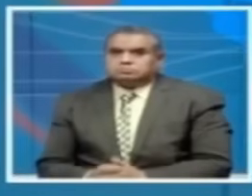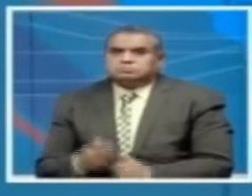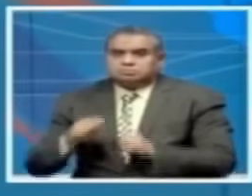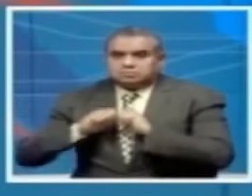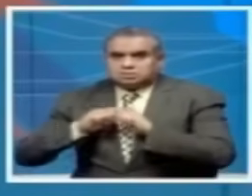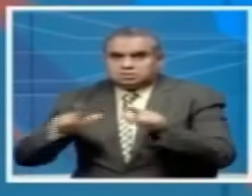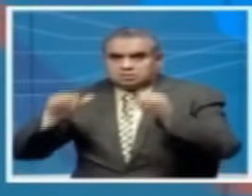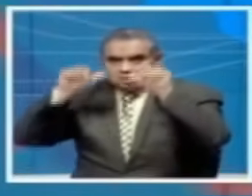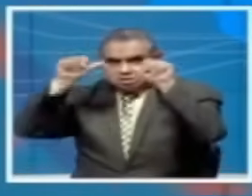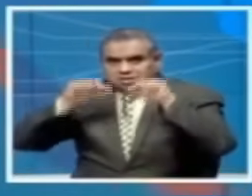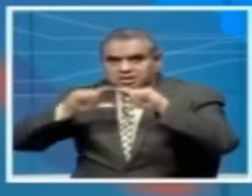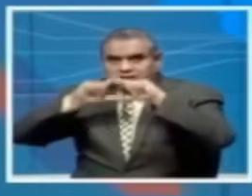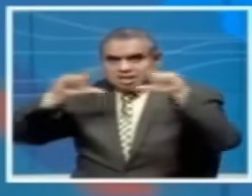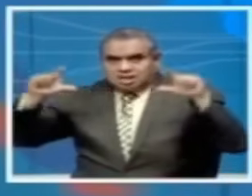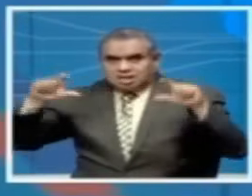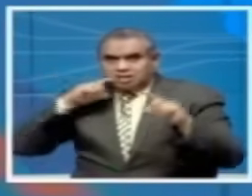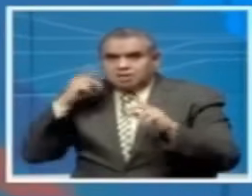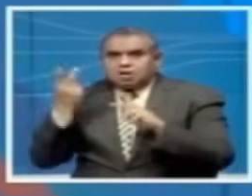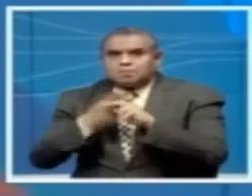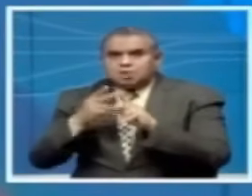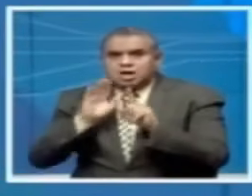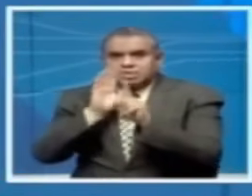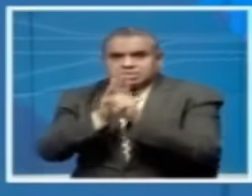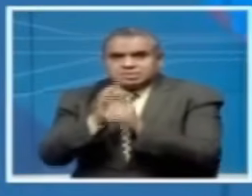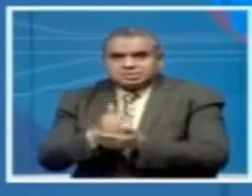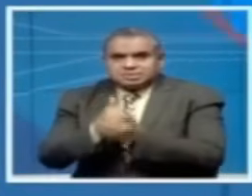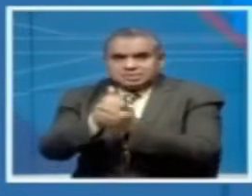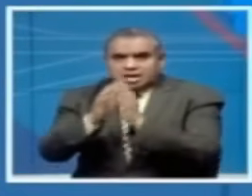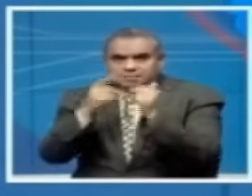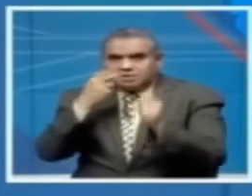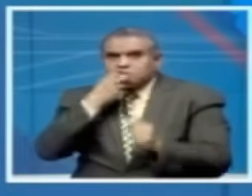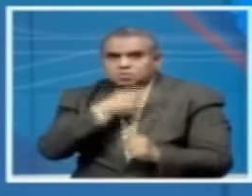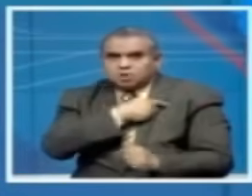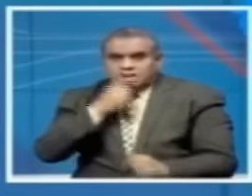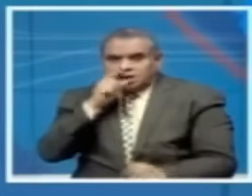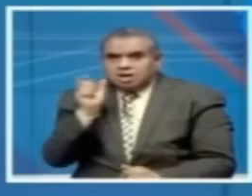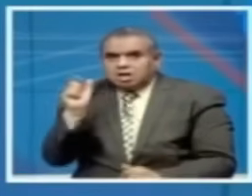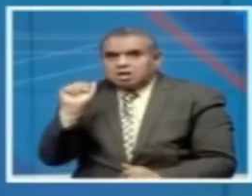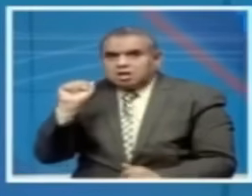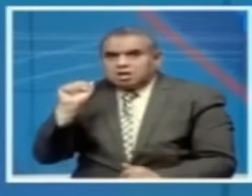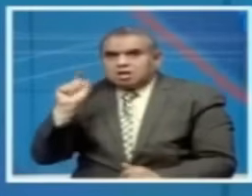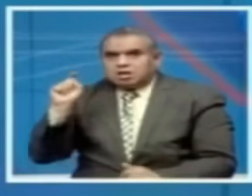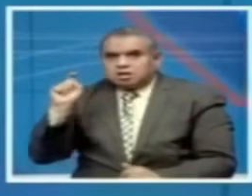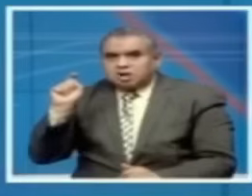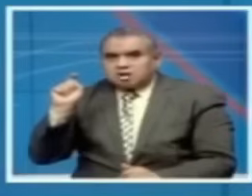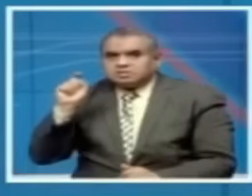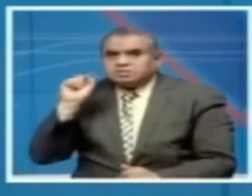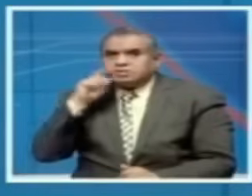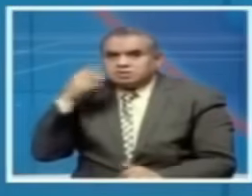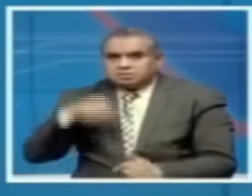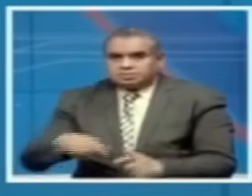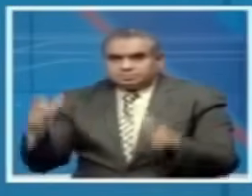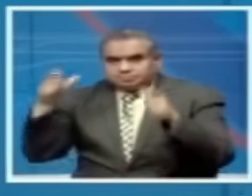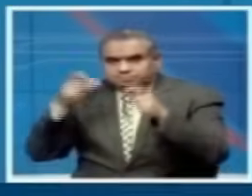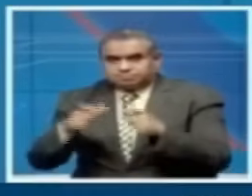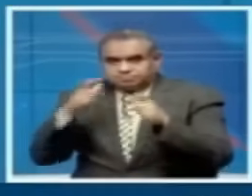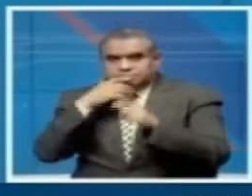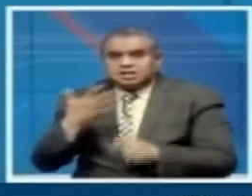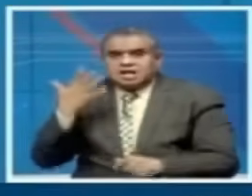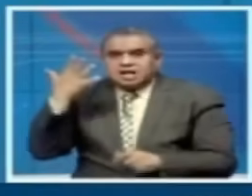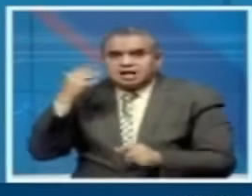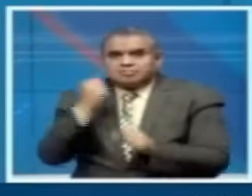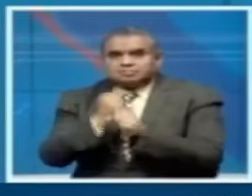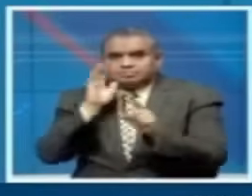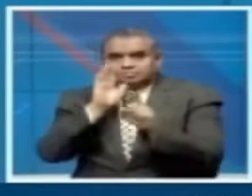أعلن منسق عام حملة مواطن لدعم مصر في الخارج نصر مطر أنه اليوم يشهد انعقاد 5 مؤتمرات لدعم